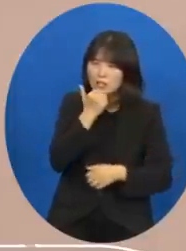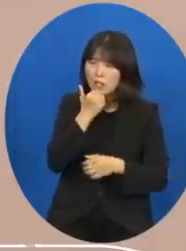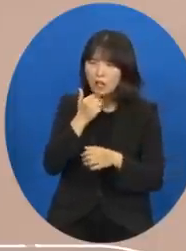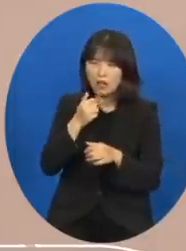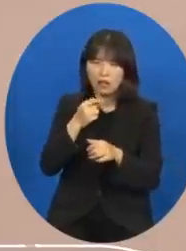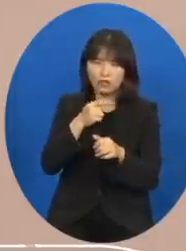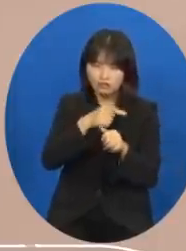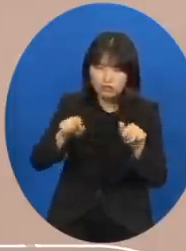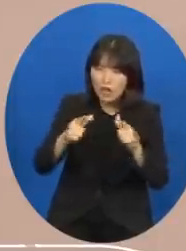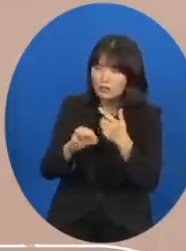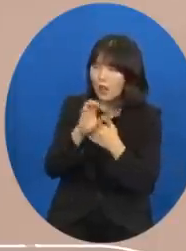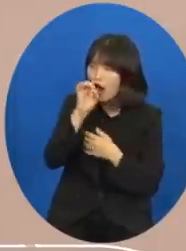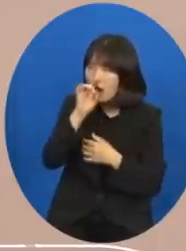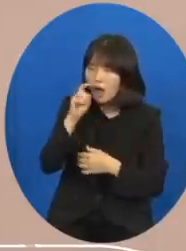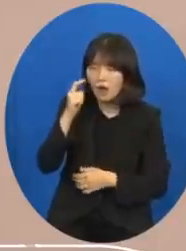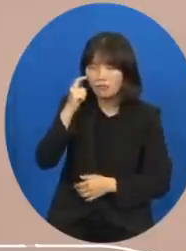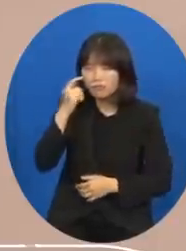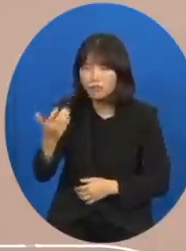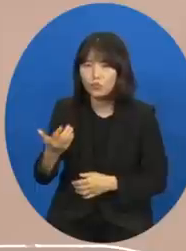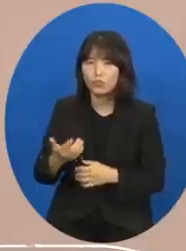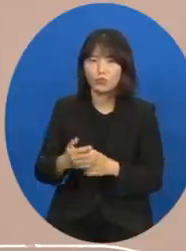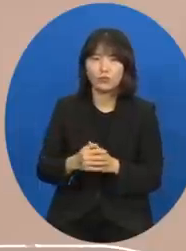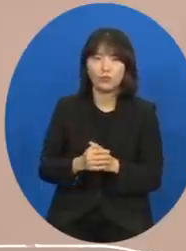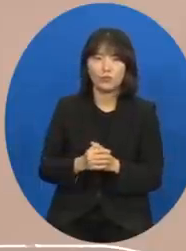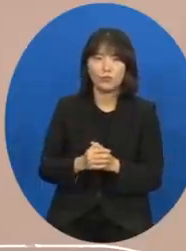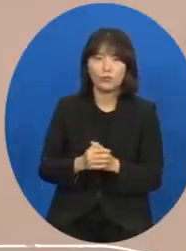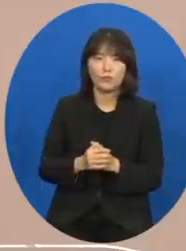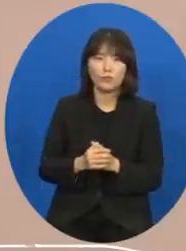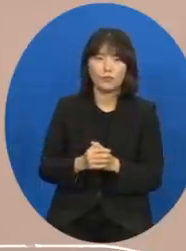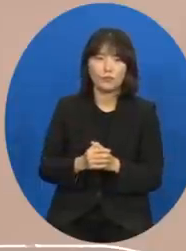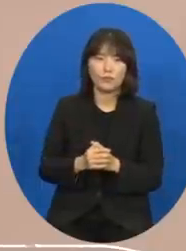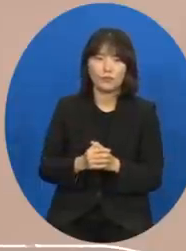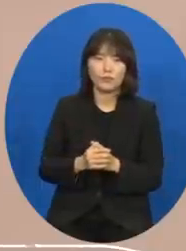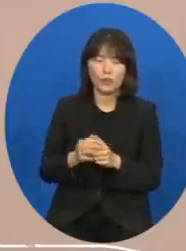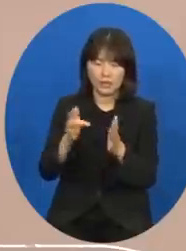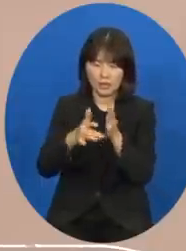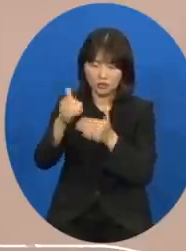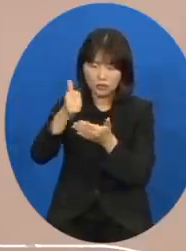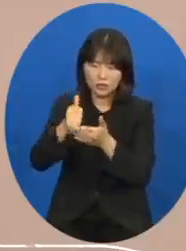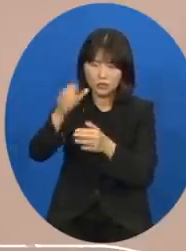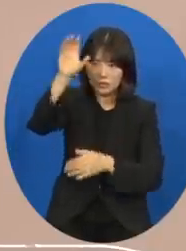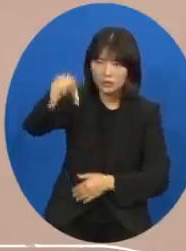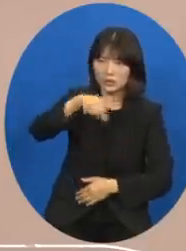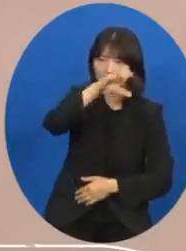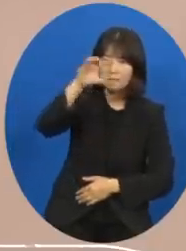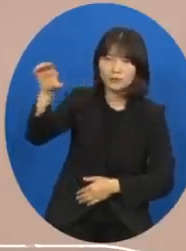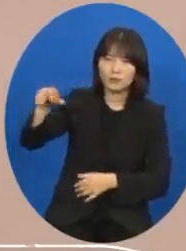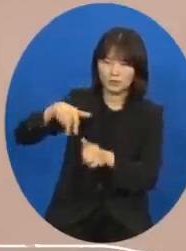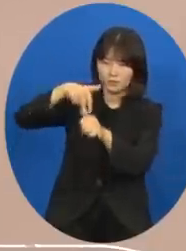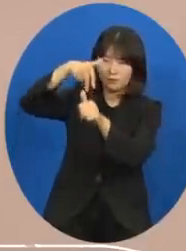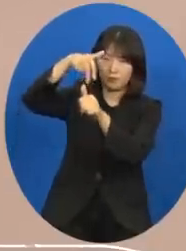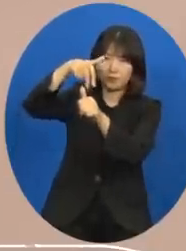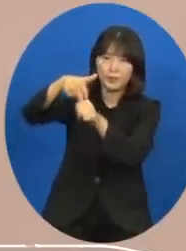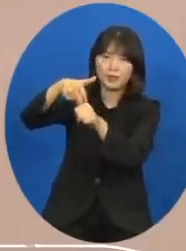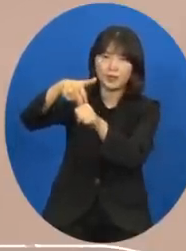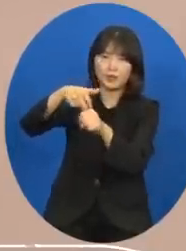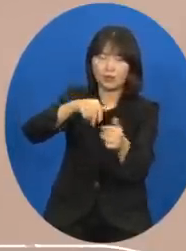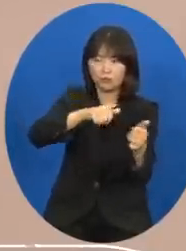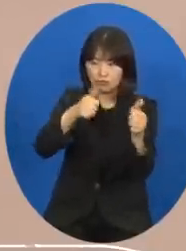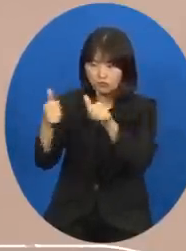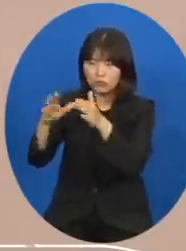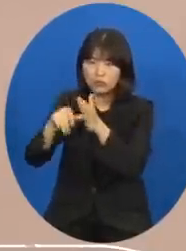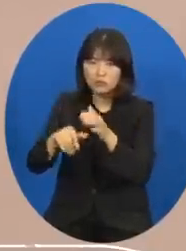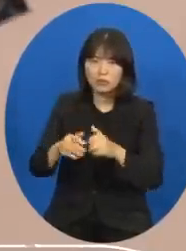되냐 이렇게 막 반응을 하는 겁니다. 예수님이 십자가에 달리셔서 죽으실